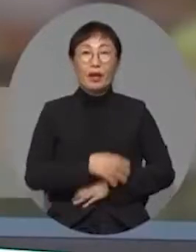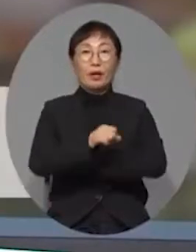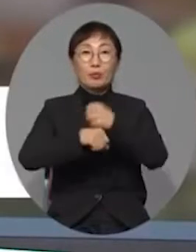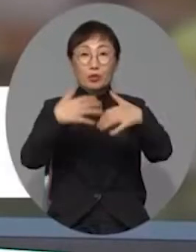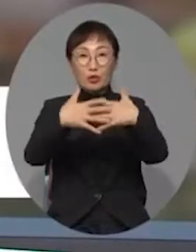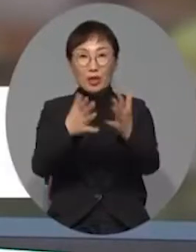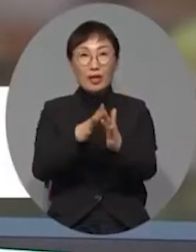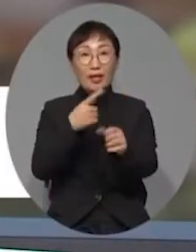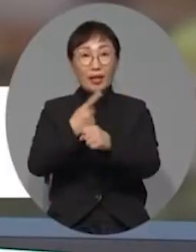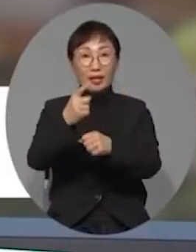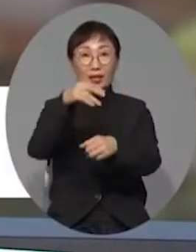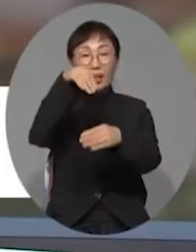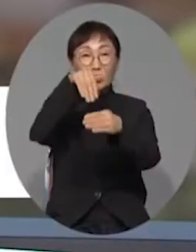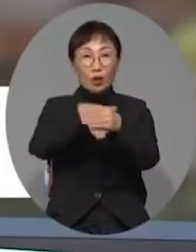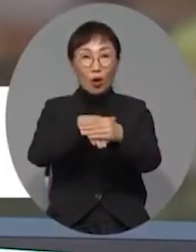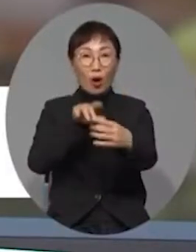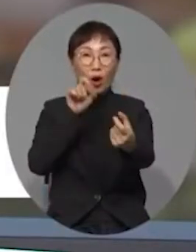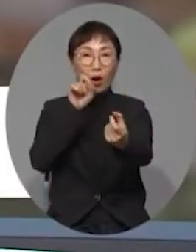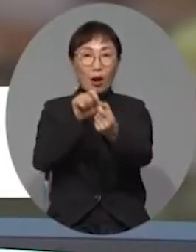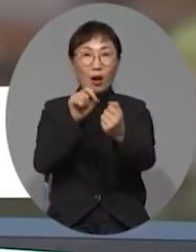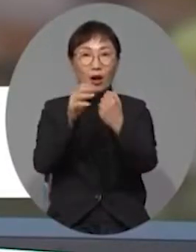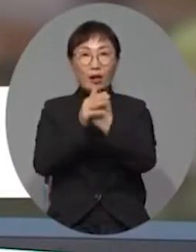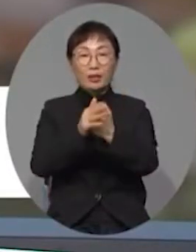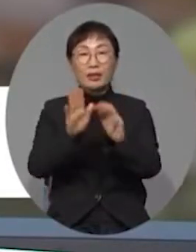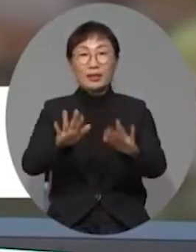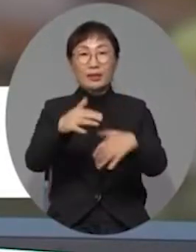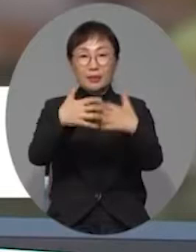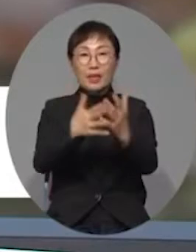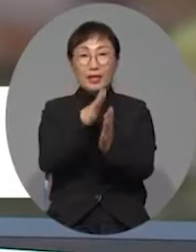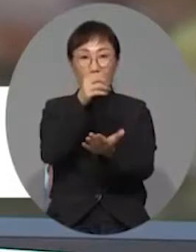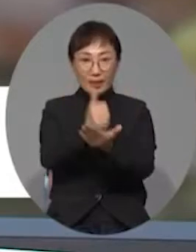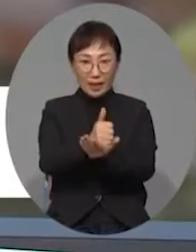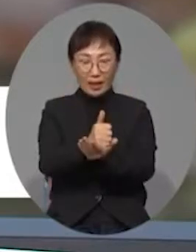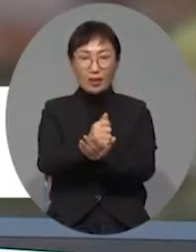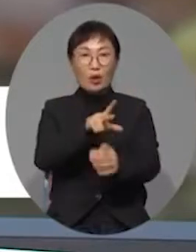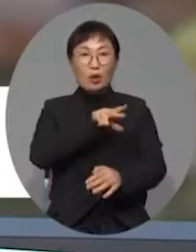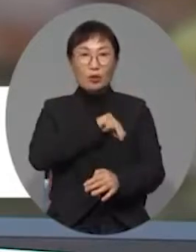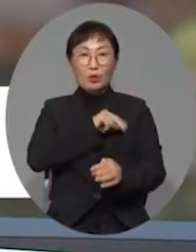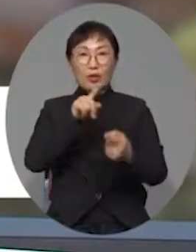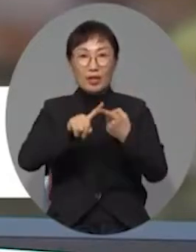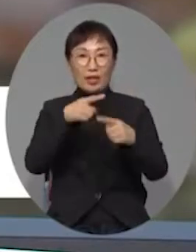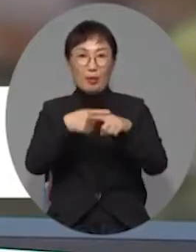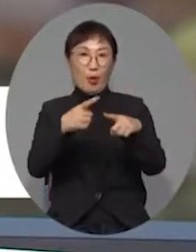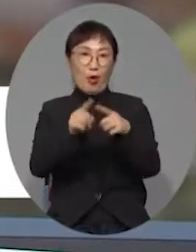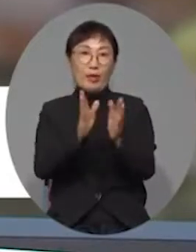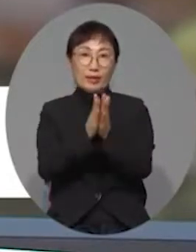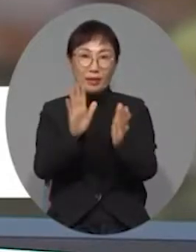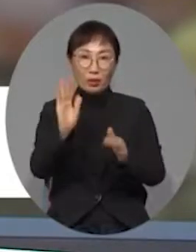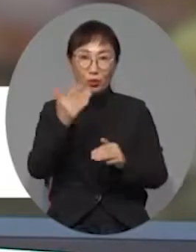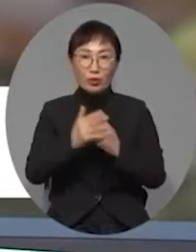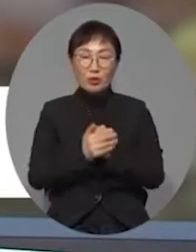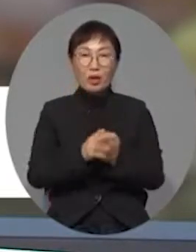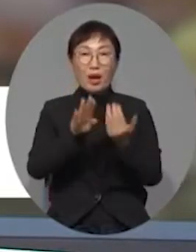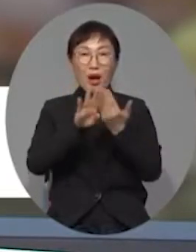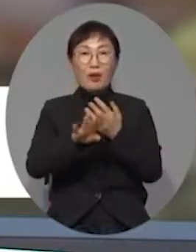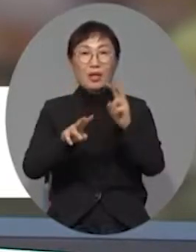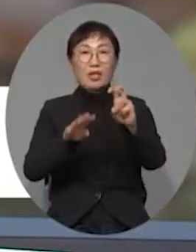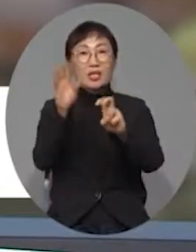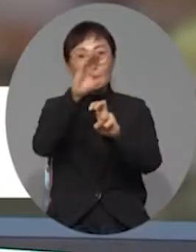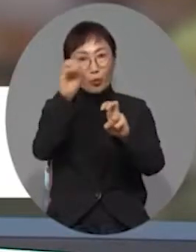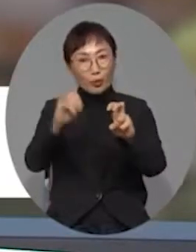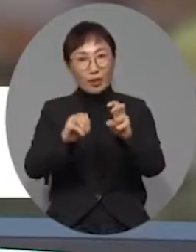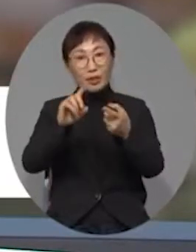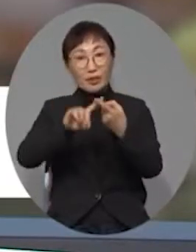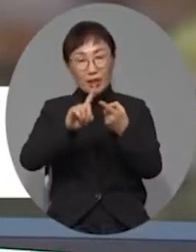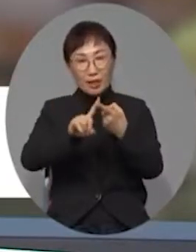더불어민주당이 내년 지방선거를 앞두고 현역 단체장과 지방의원에 대한 평가 작업에 착수했습니다. 하위 20%에